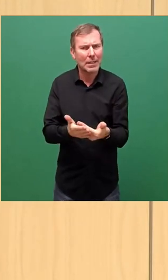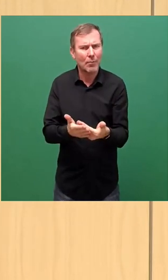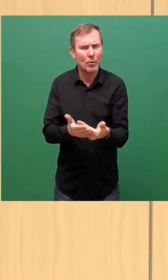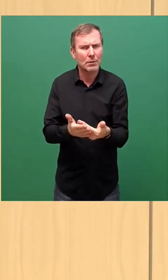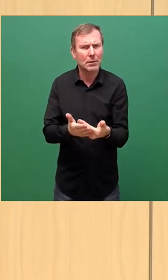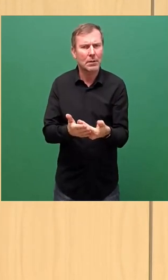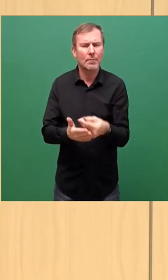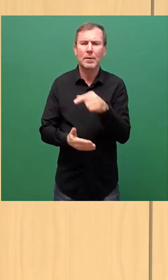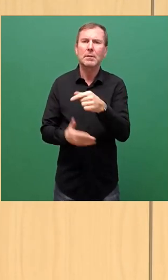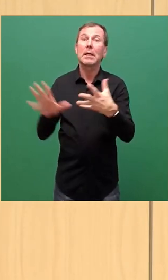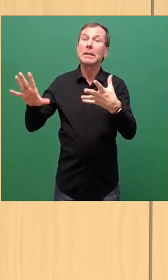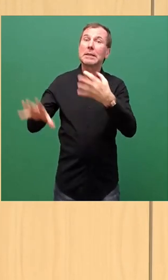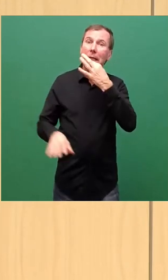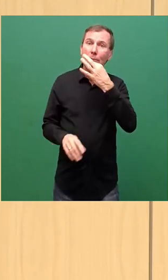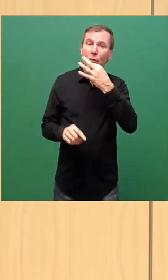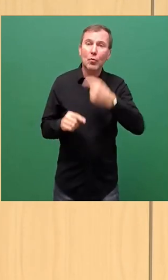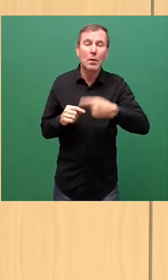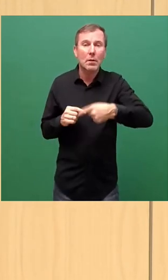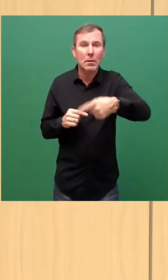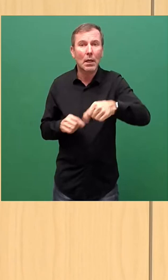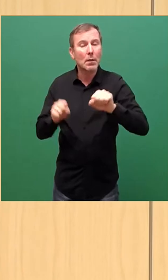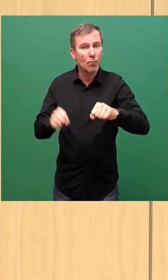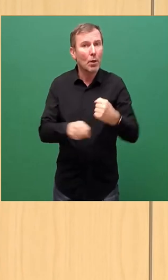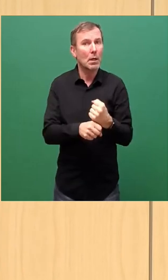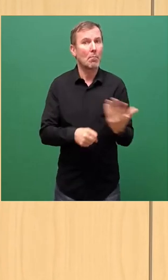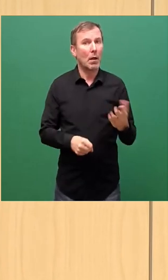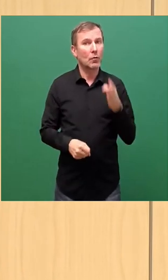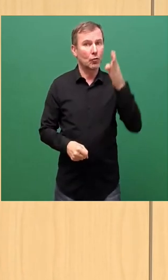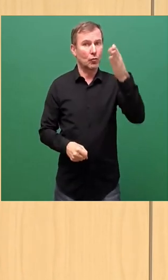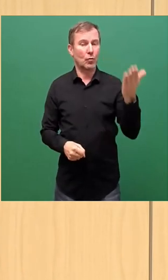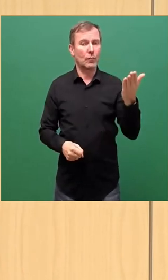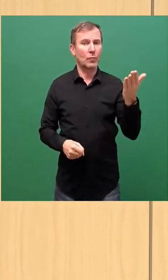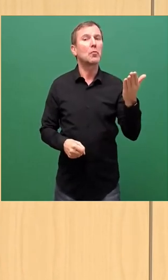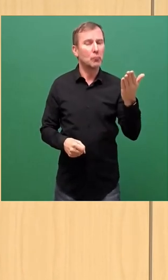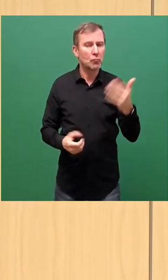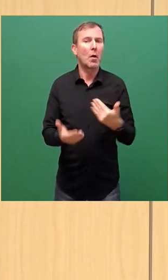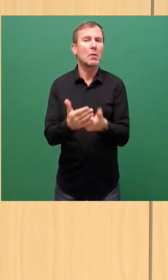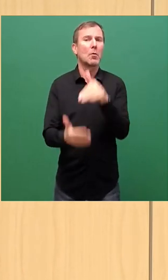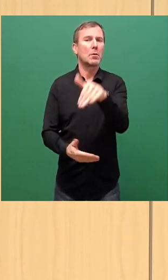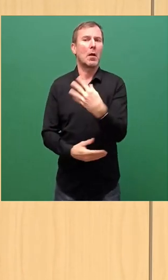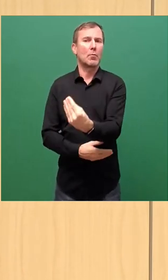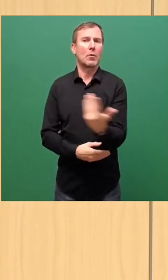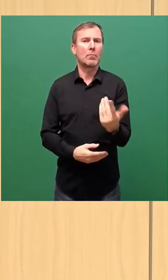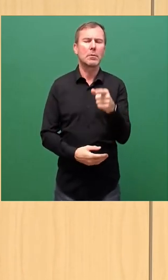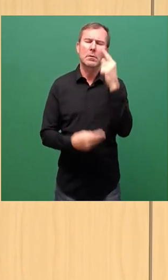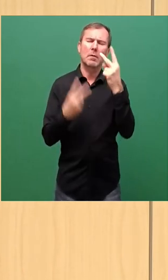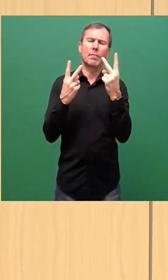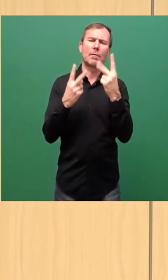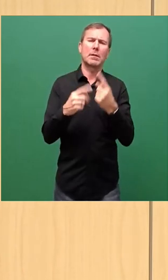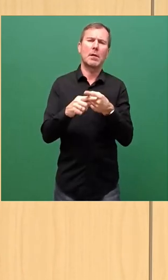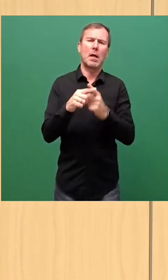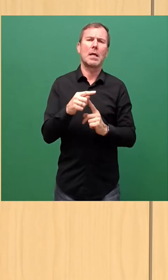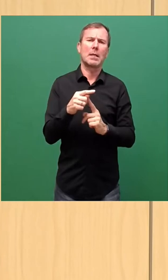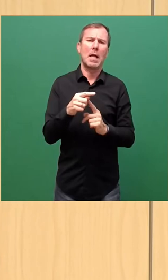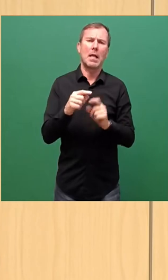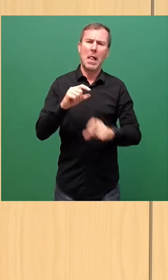dann den 10-Minuten-Takt auch ermöglicht, dann auch versorgt werden können. Insofern glauben wir, dass es ein wichtiger Baustein ist,